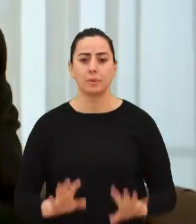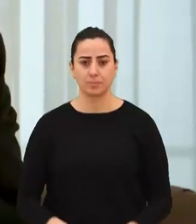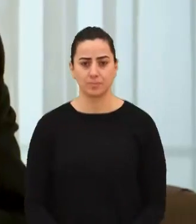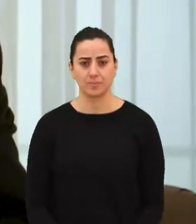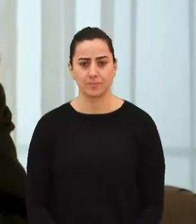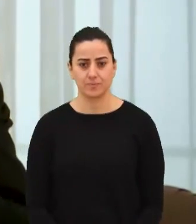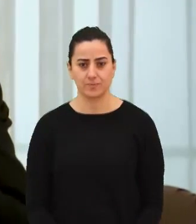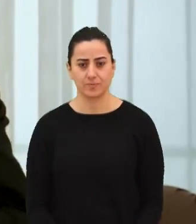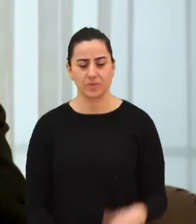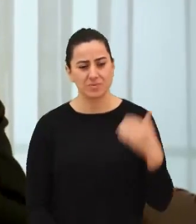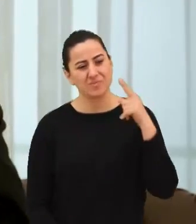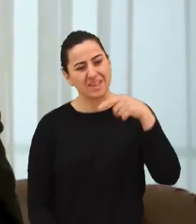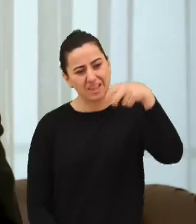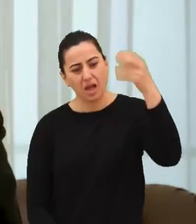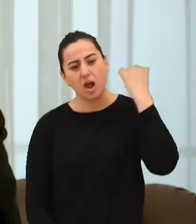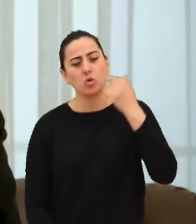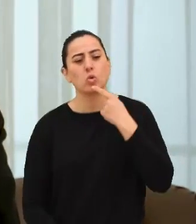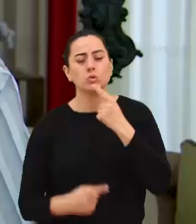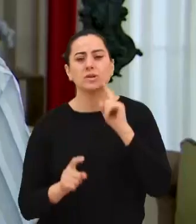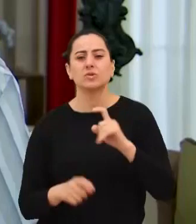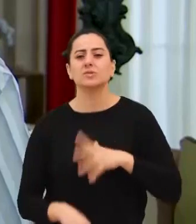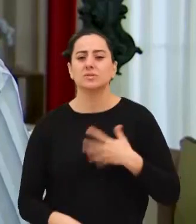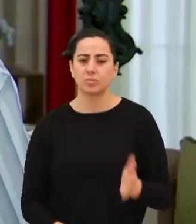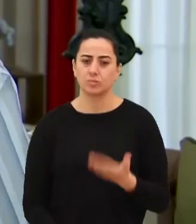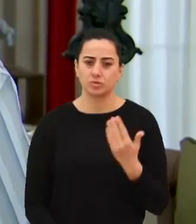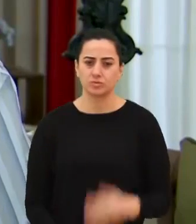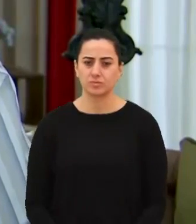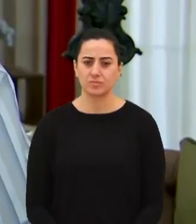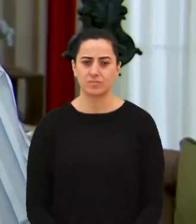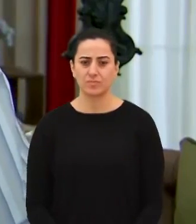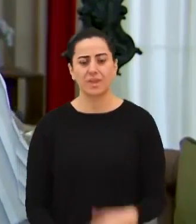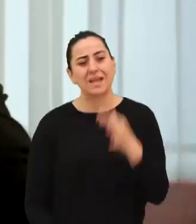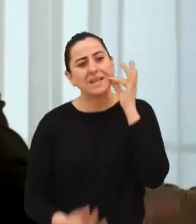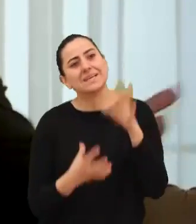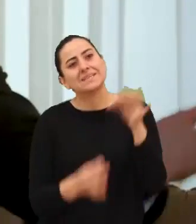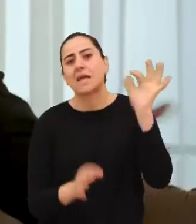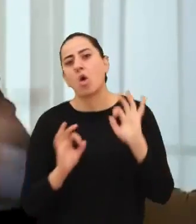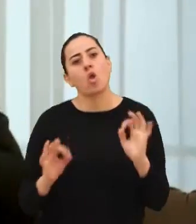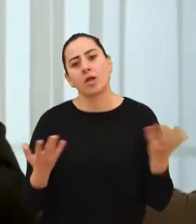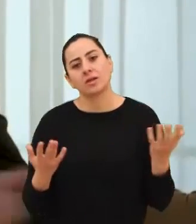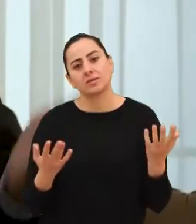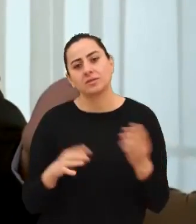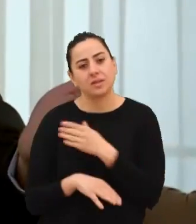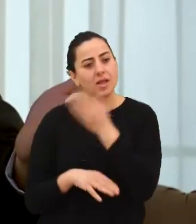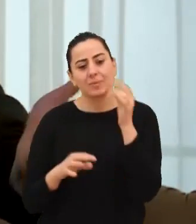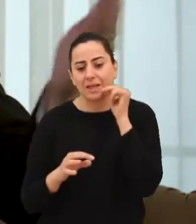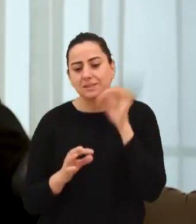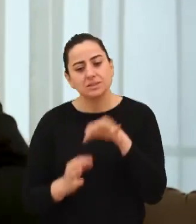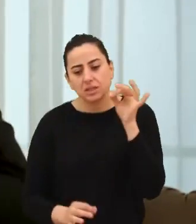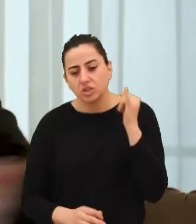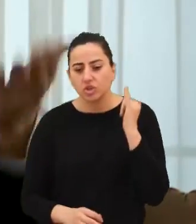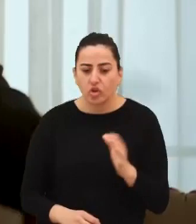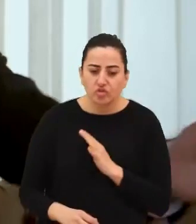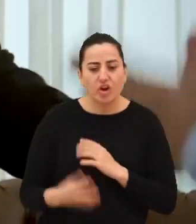şimdi arkasından konuşmayalım, dedikodu oluyor ya. İnsan. İnsan işte. İnsanın eşref saati de oluyor,